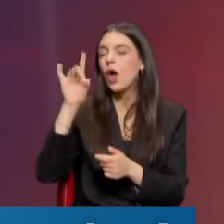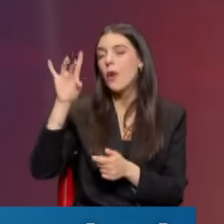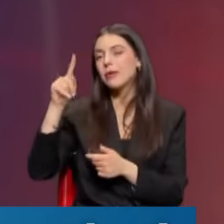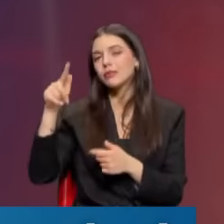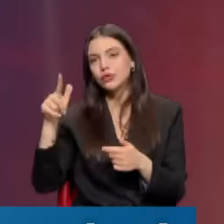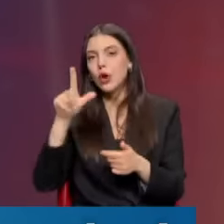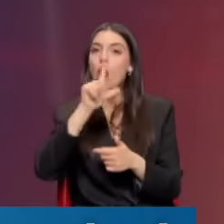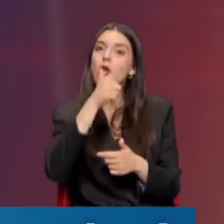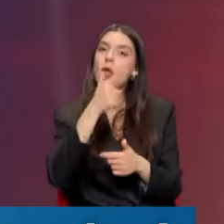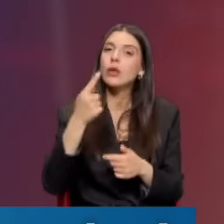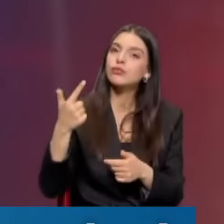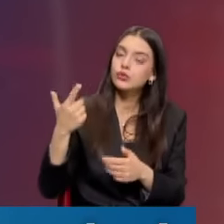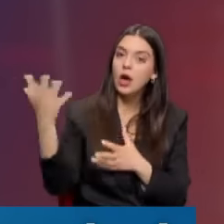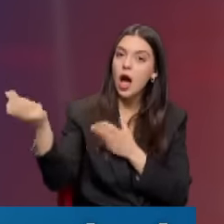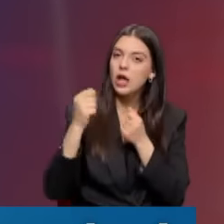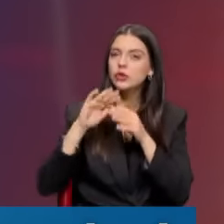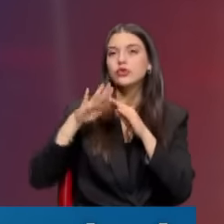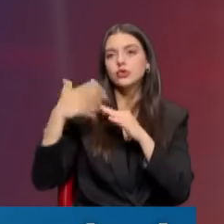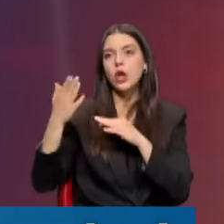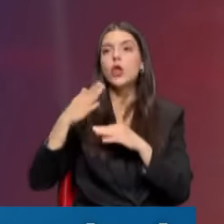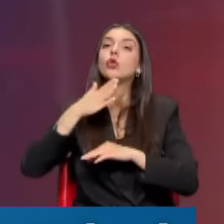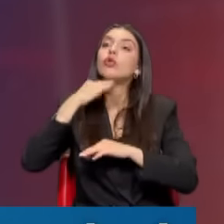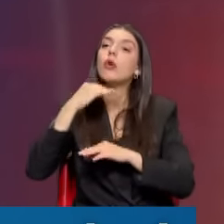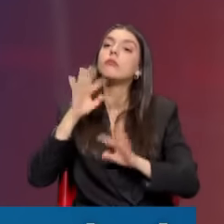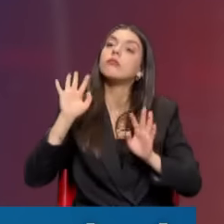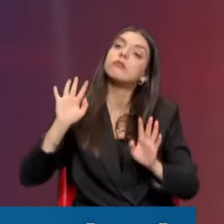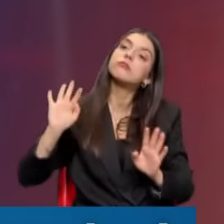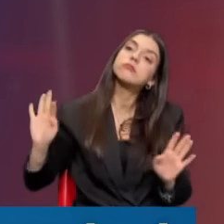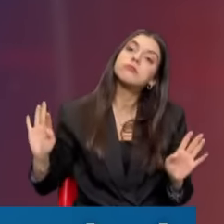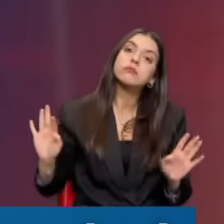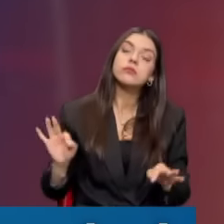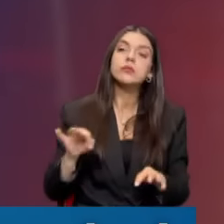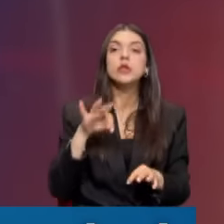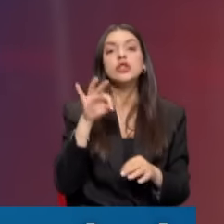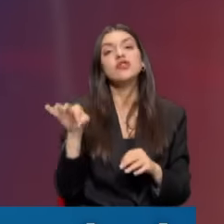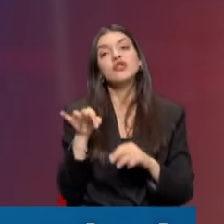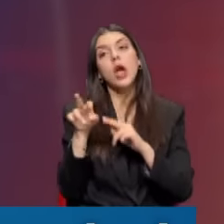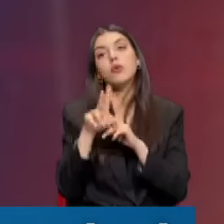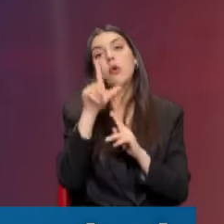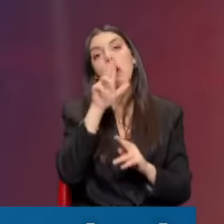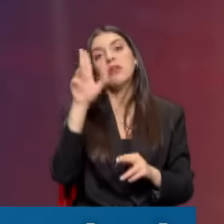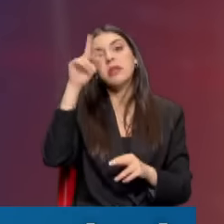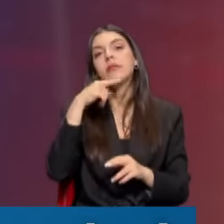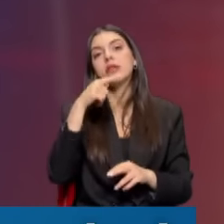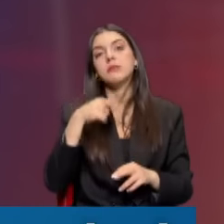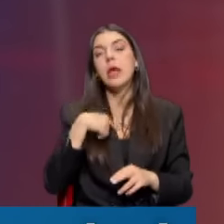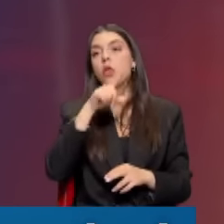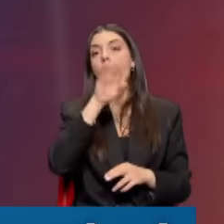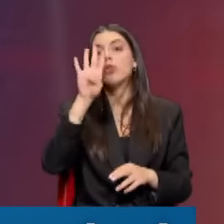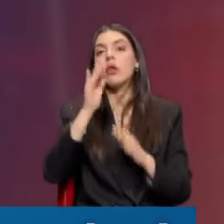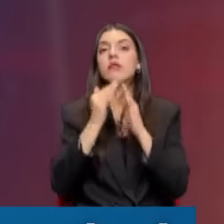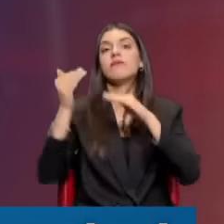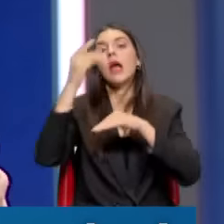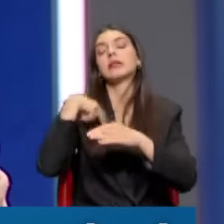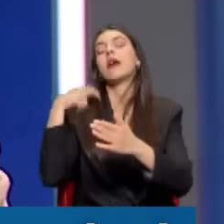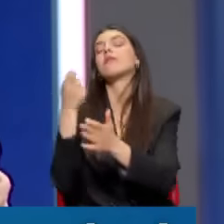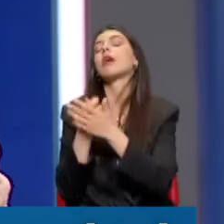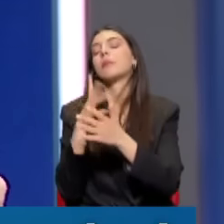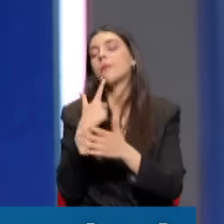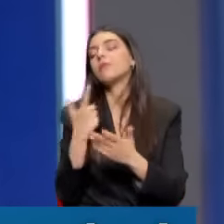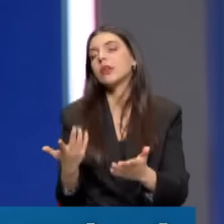16,5 Tan alındıktan sonra Tüccar diyecek ki Çaykur bile 17 dediyse ben 14'ten fazla vermem diyecek